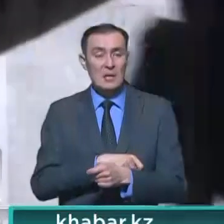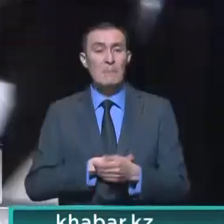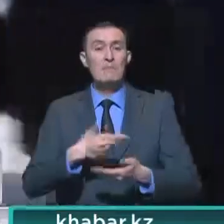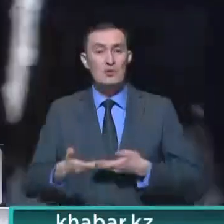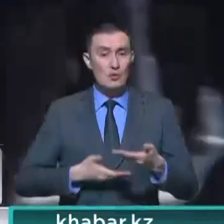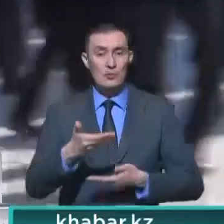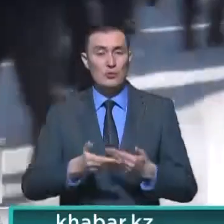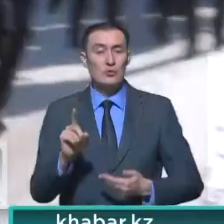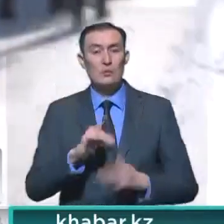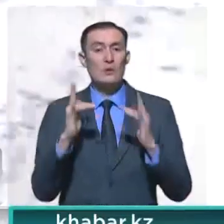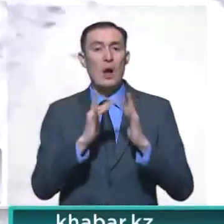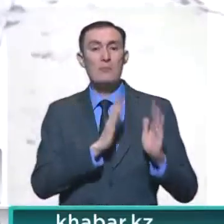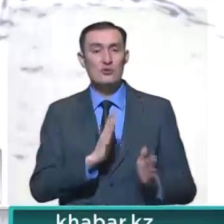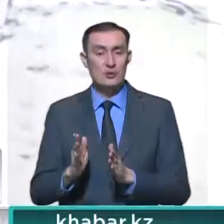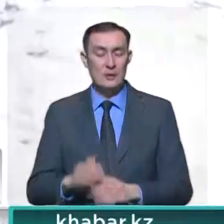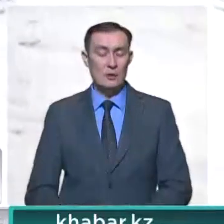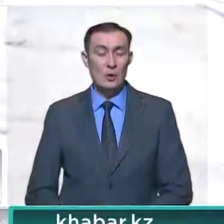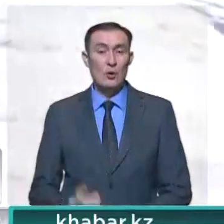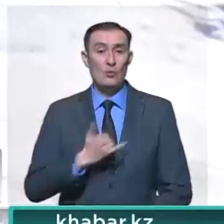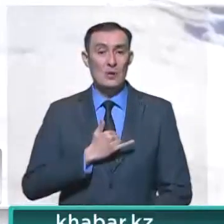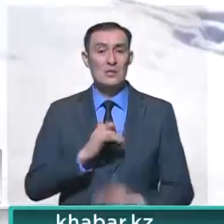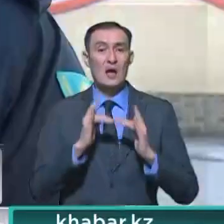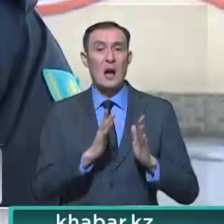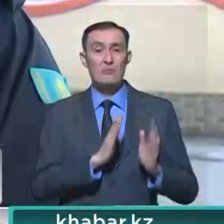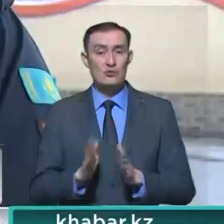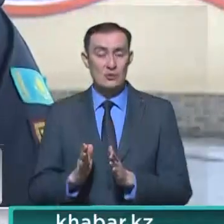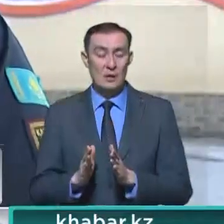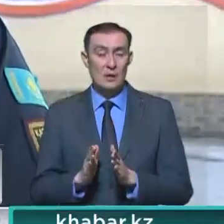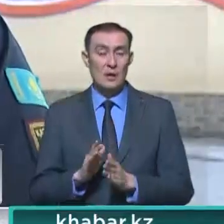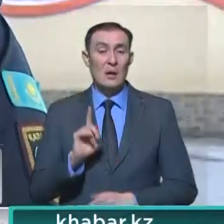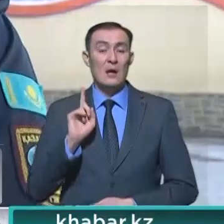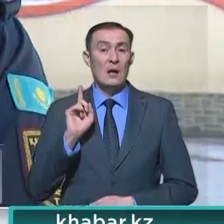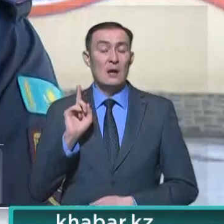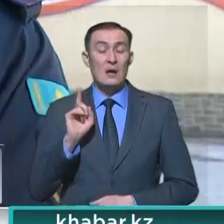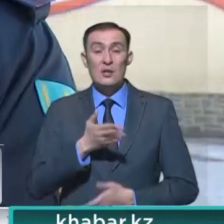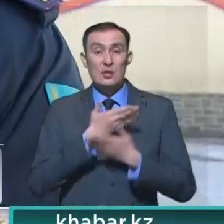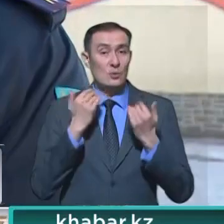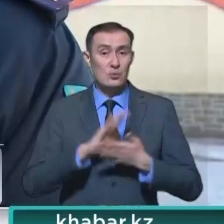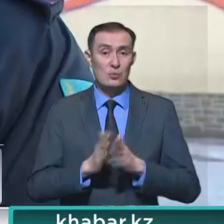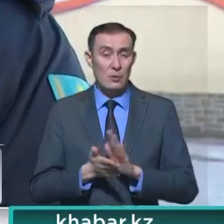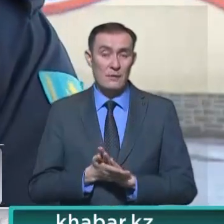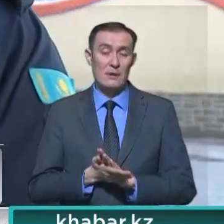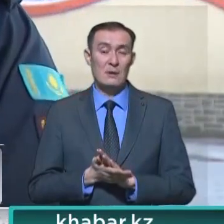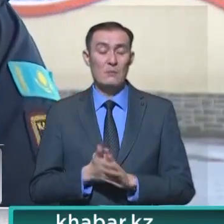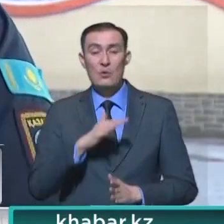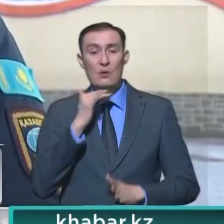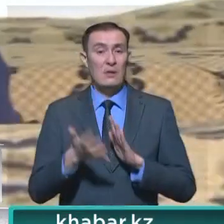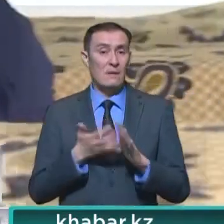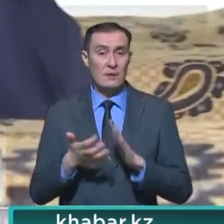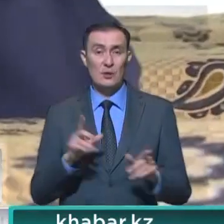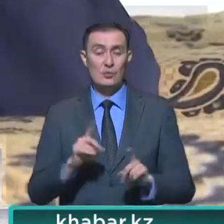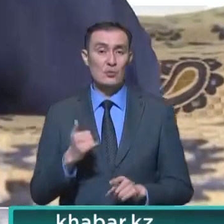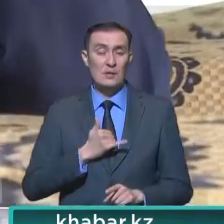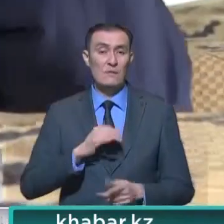пешком до общежития. У нас в общежитии там условия недосмотрены немного. У нас там